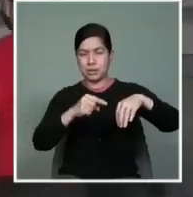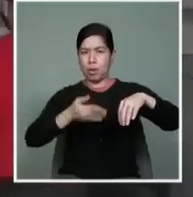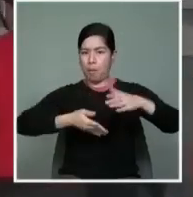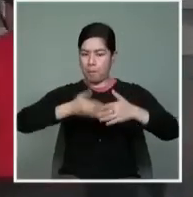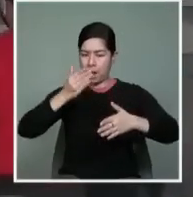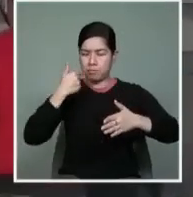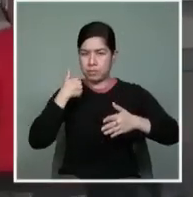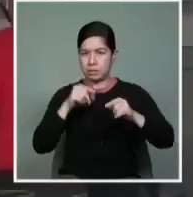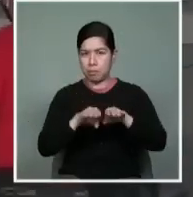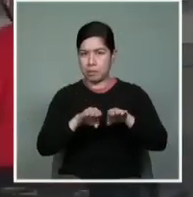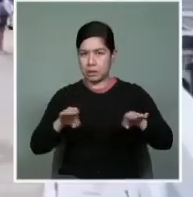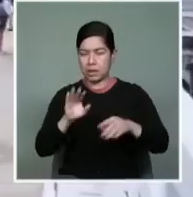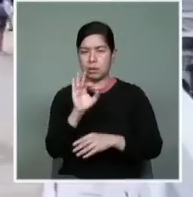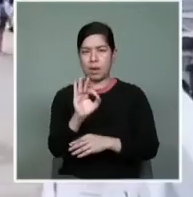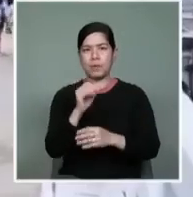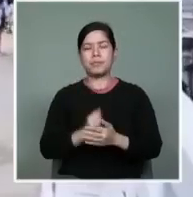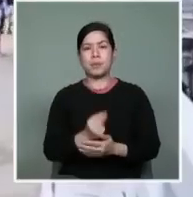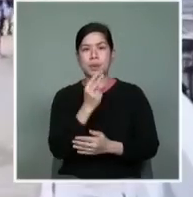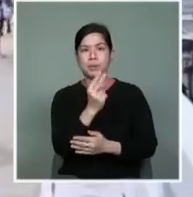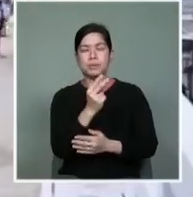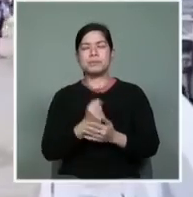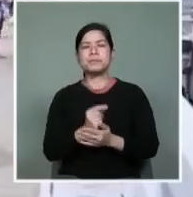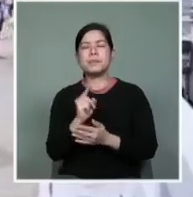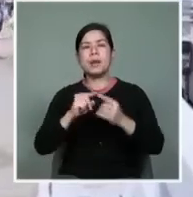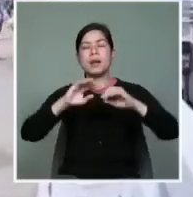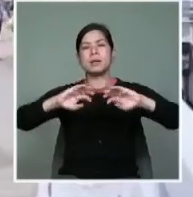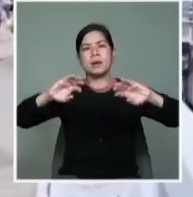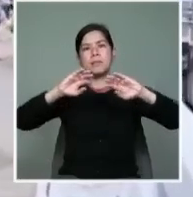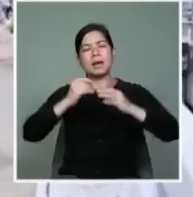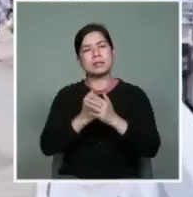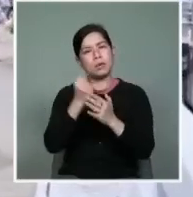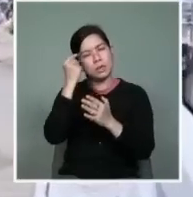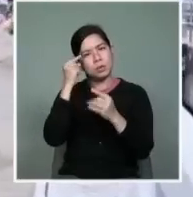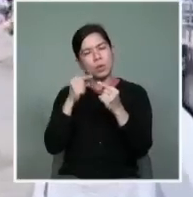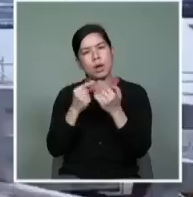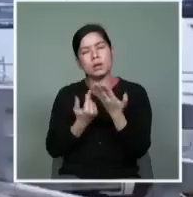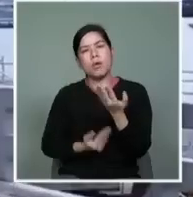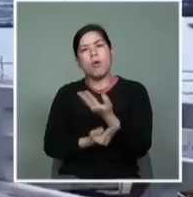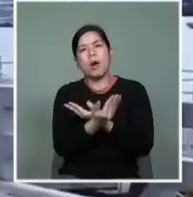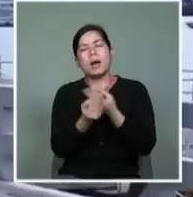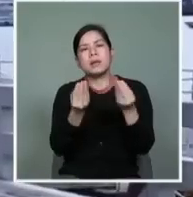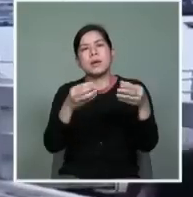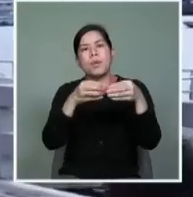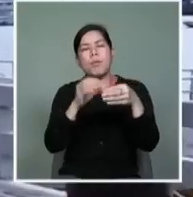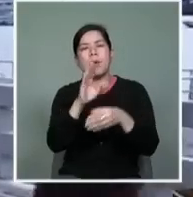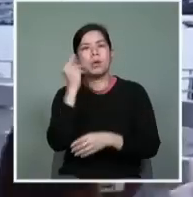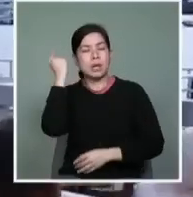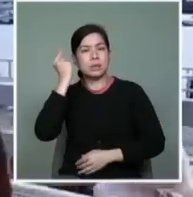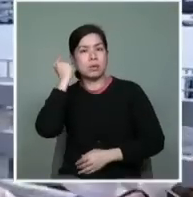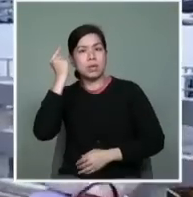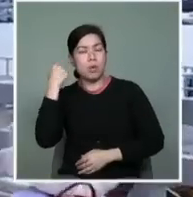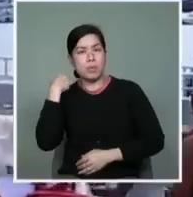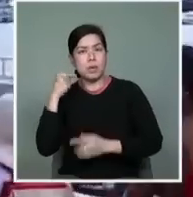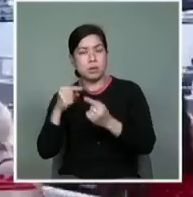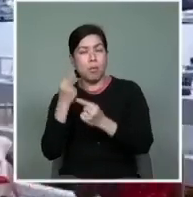เดี๋ยวเราพาคุณผู้ชมไปทยอยดูกันนะคะคือภาครัฐเองต้องการจะแง้มประตูให้นักท่องเที่ยวต่างชาติเข้ามาเป็นการกระตุ้นภาคการท่องเ